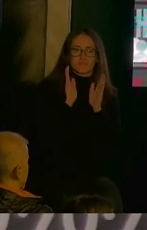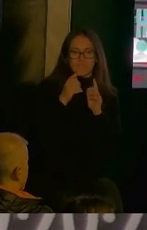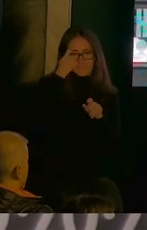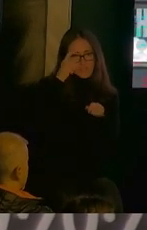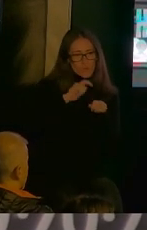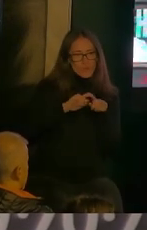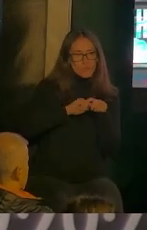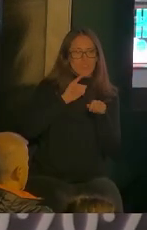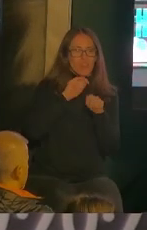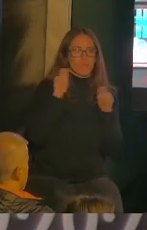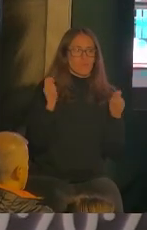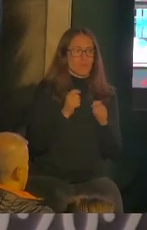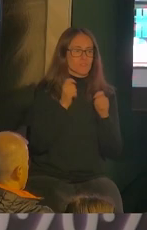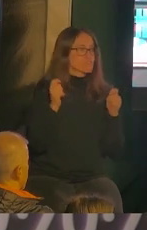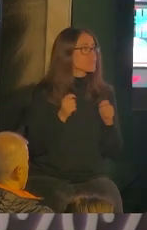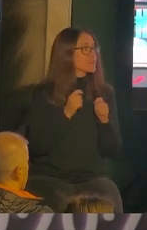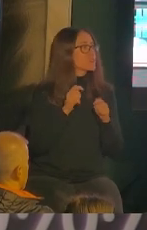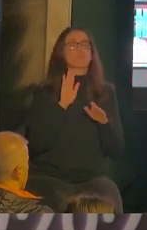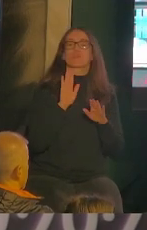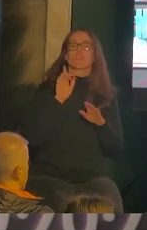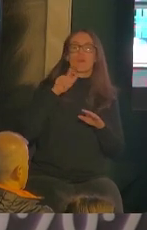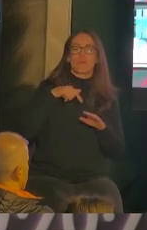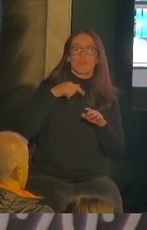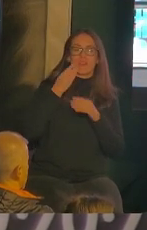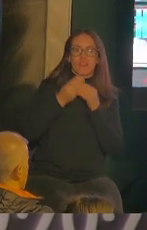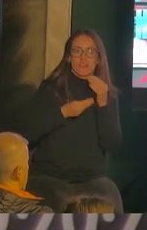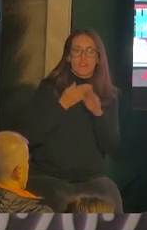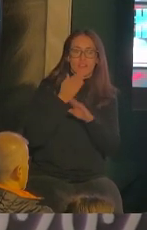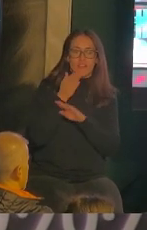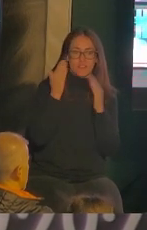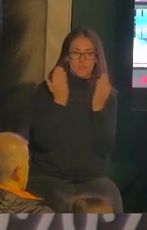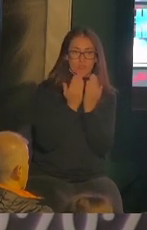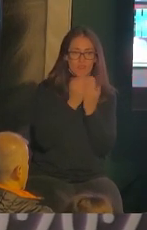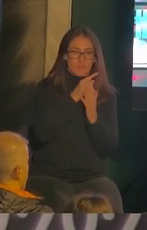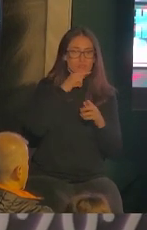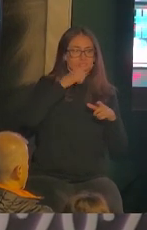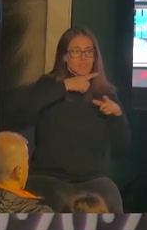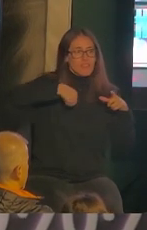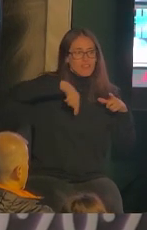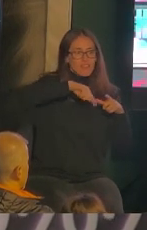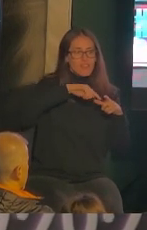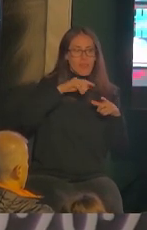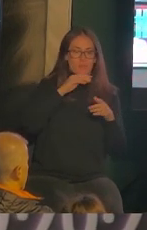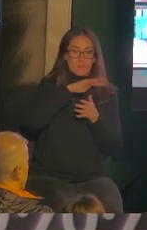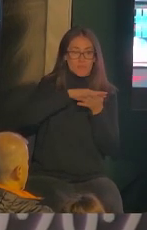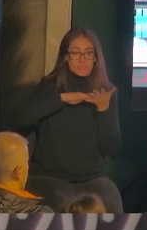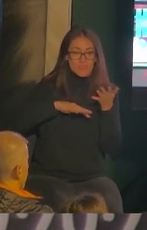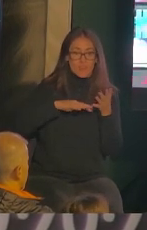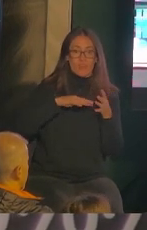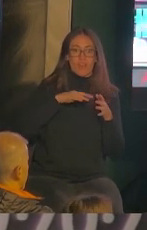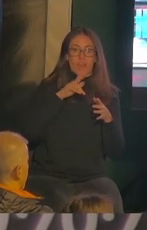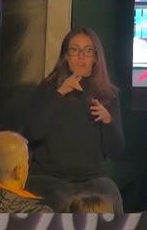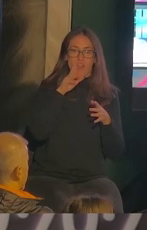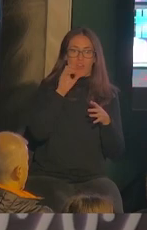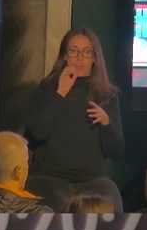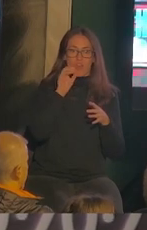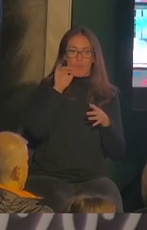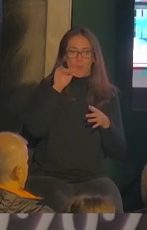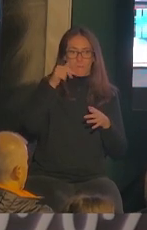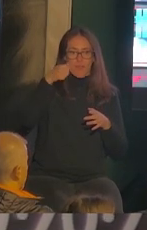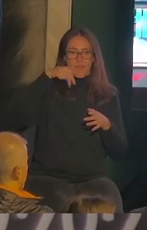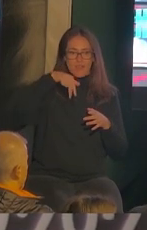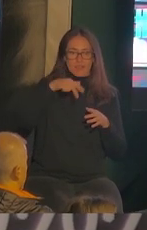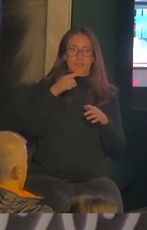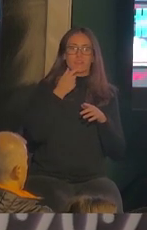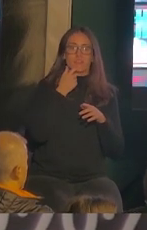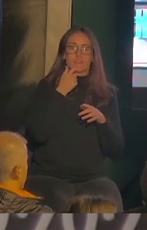i publicitat, però d'altra, també ha passat per escoles de pastisseria com ara la Hoffman i la Chocolate Academy de Barcelona. Ha treballat